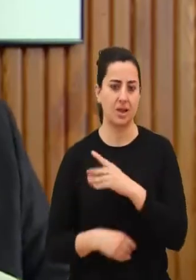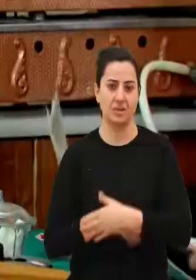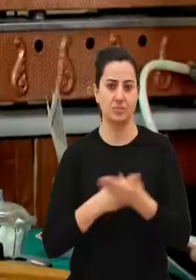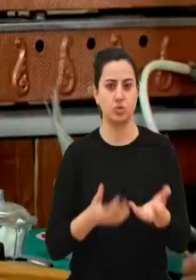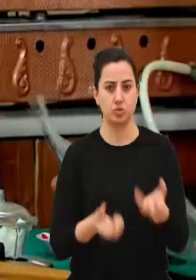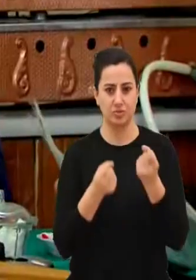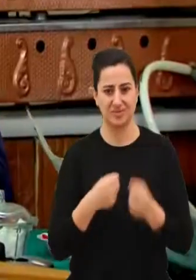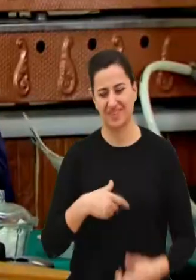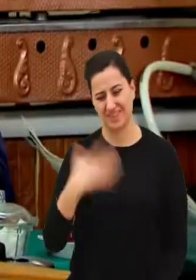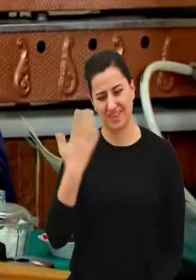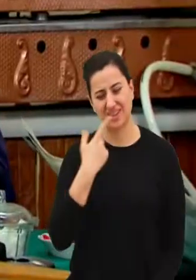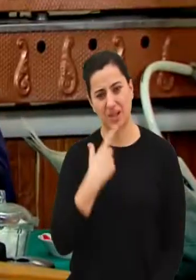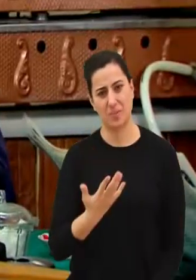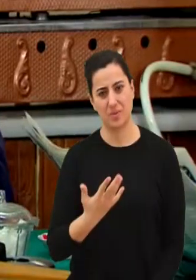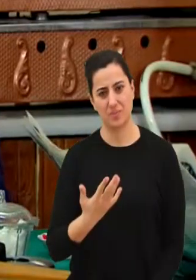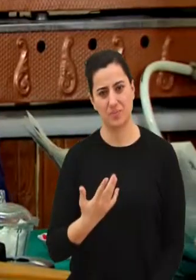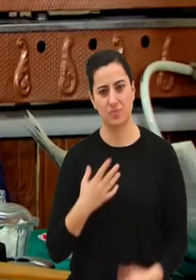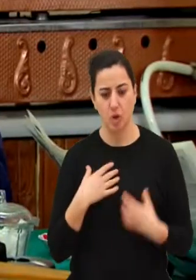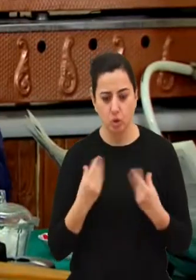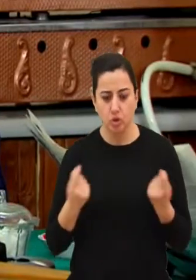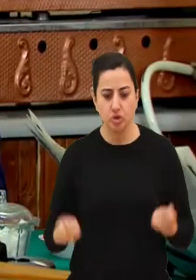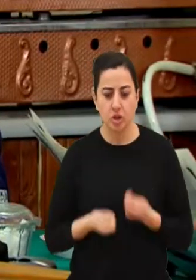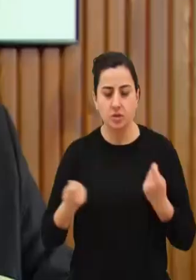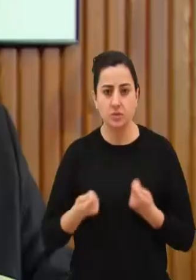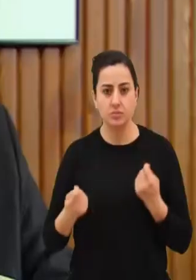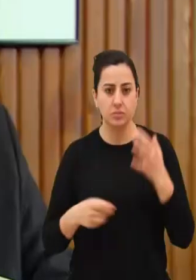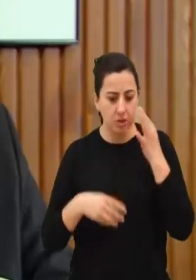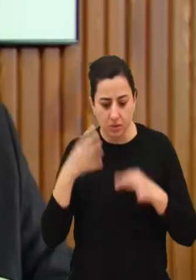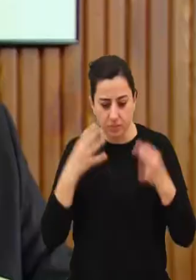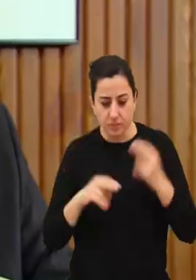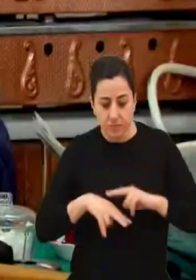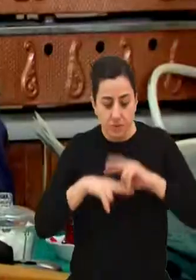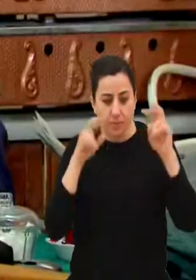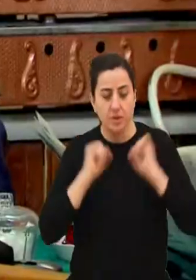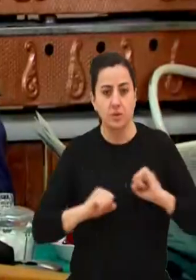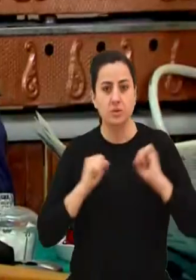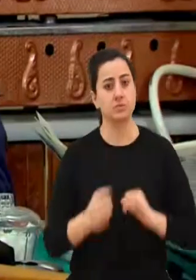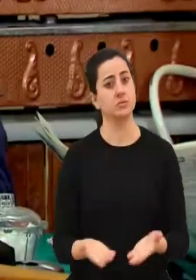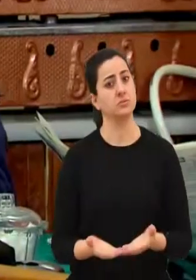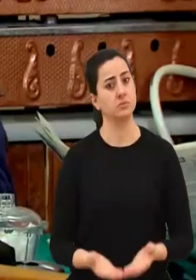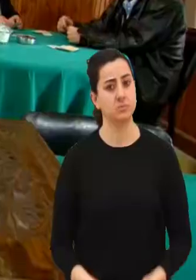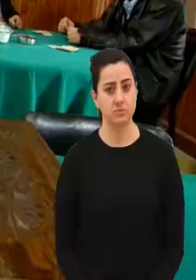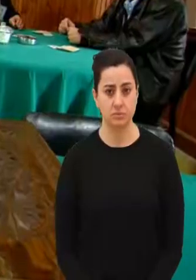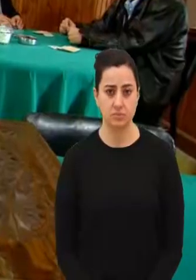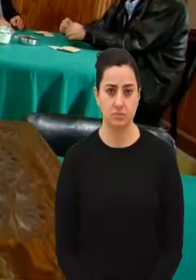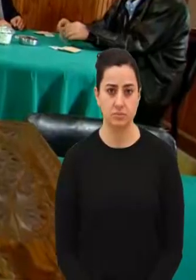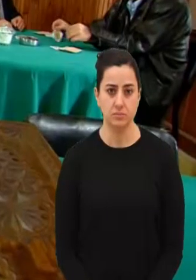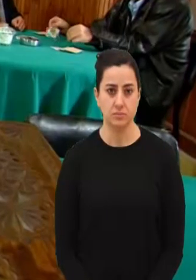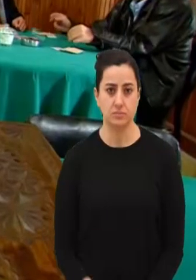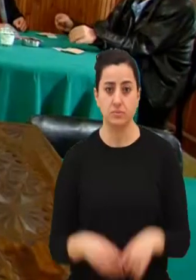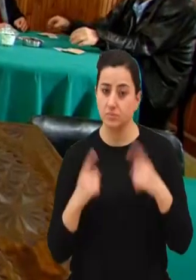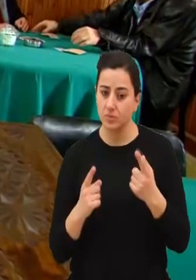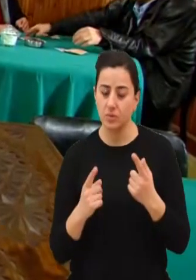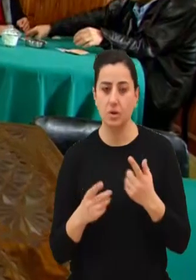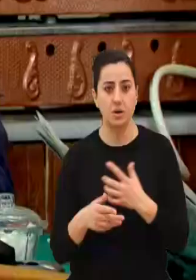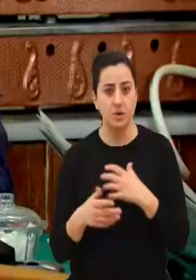sana. Öyle deme Alper. Ya çok çalıştım oğlum, çok uğraştım ya. Sabahlara kadar ders çalıştım ben bu kupon için ya. Ya bütün